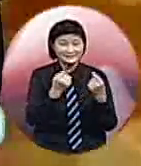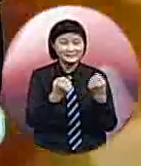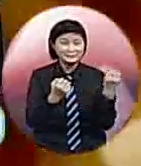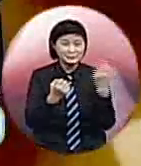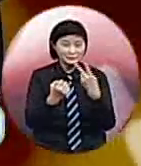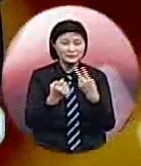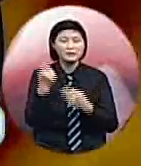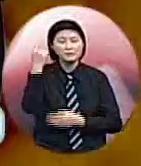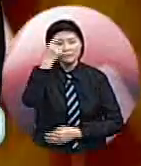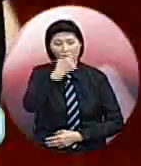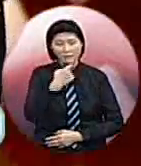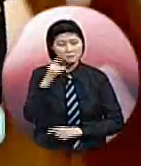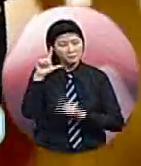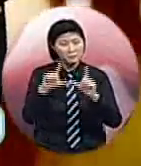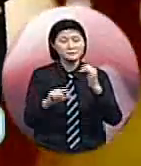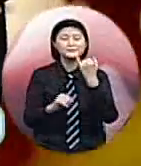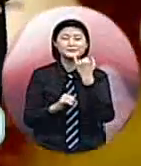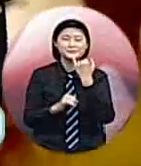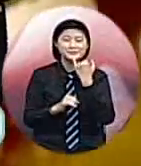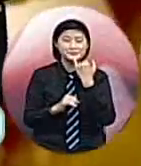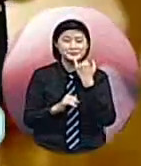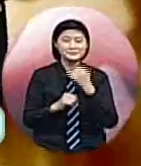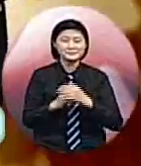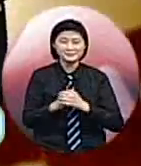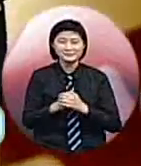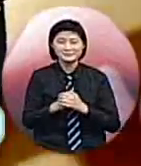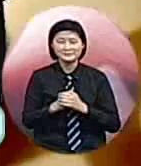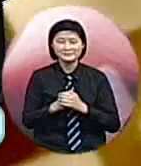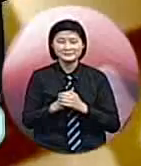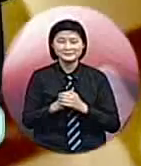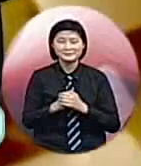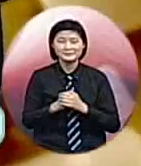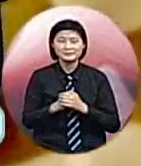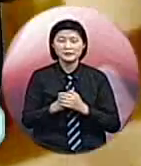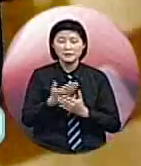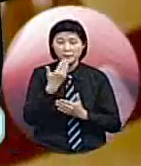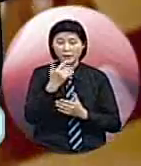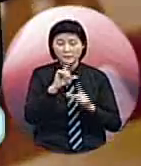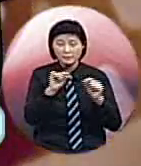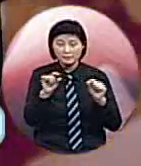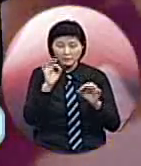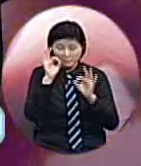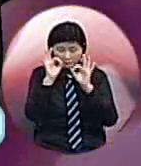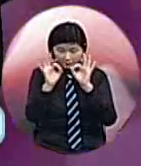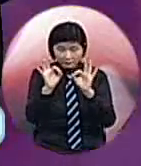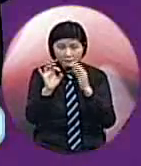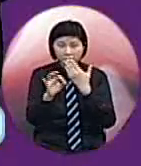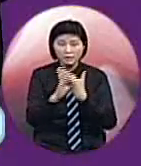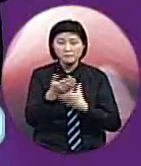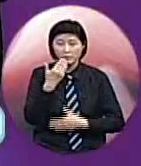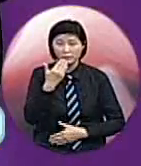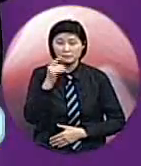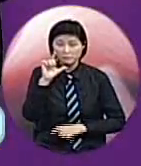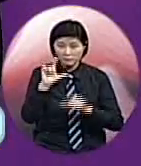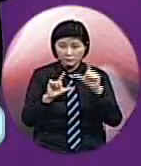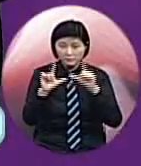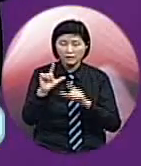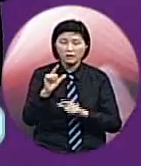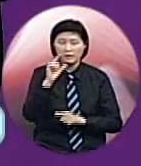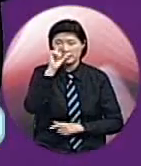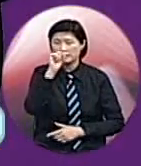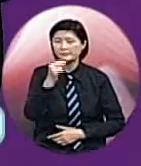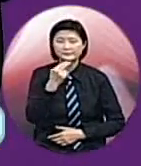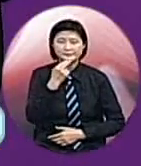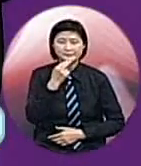그다음에 인물도 괜찮고. 예, 인물도 괜찮고. 이렇게 또 식성을 보면 알잖아요. 예. 아, 네. 먹는 게 이렇게 까다롭질